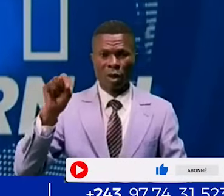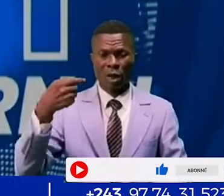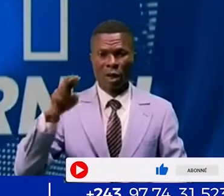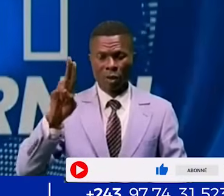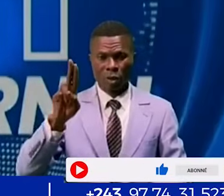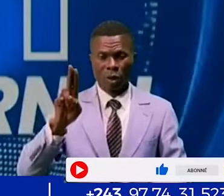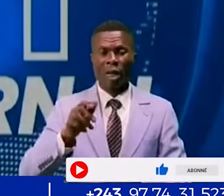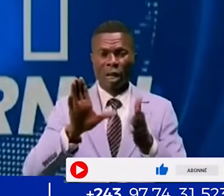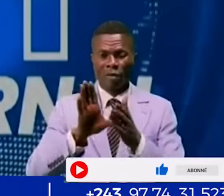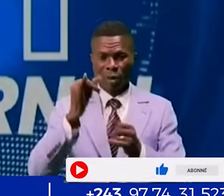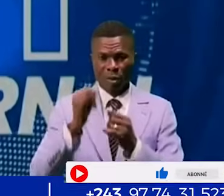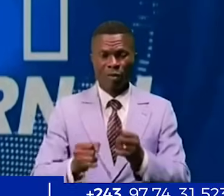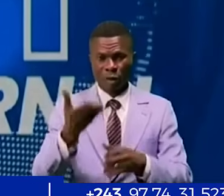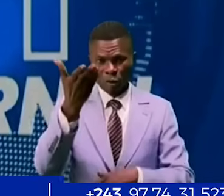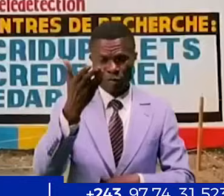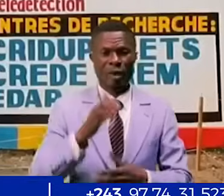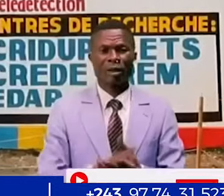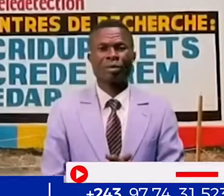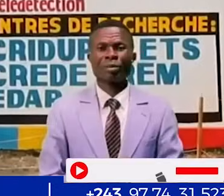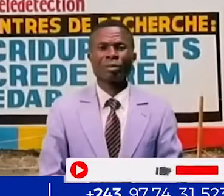c'est le dernier reportage de ce journal.